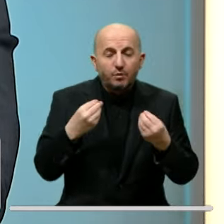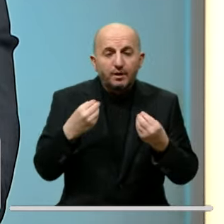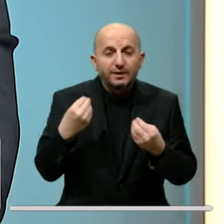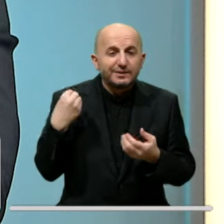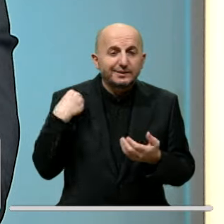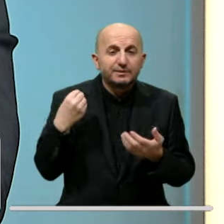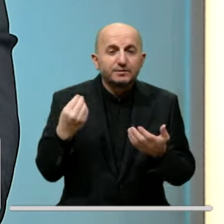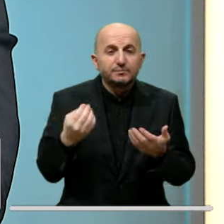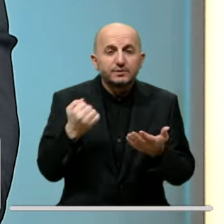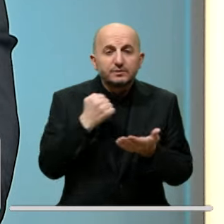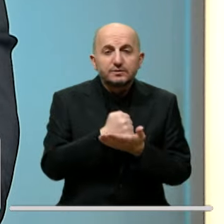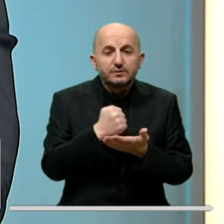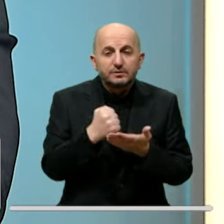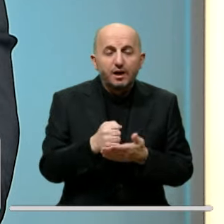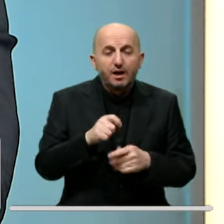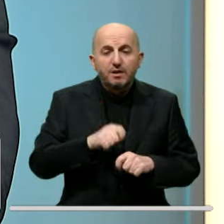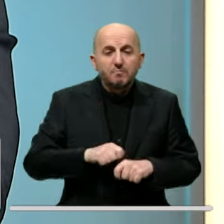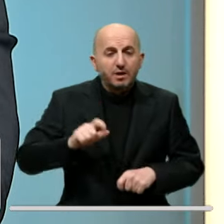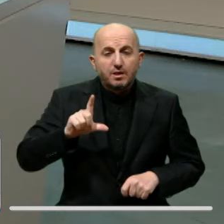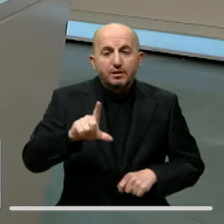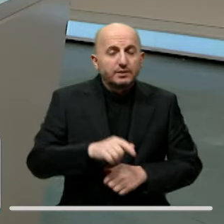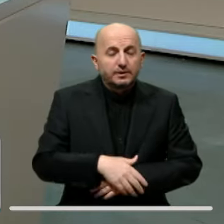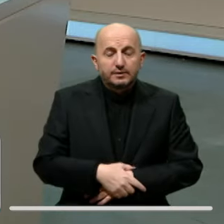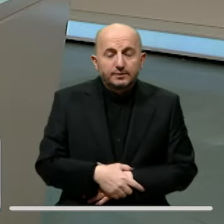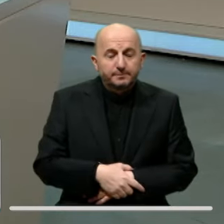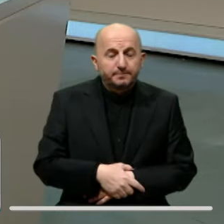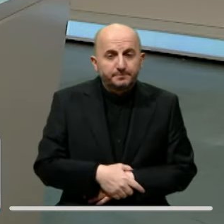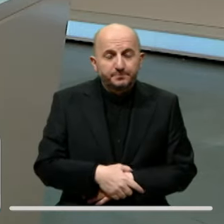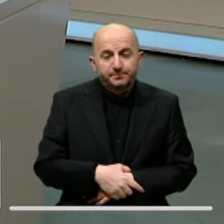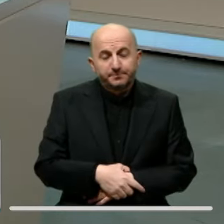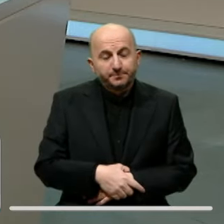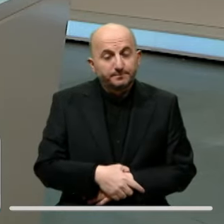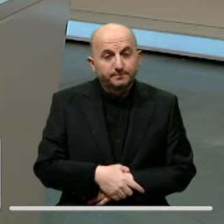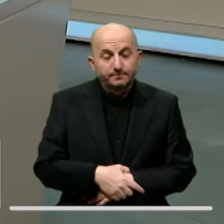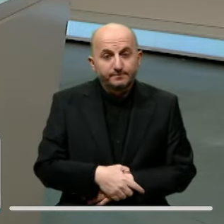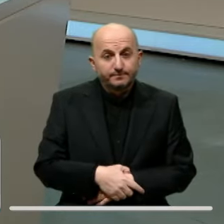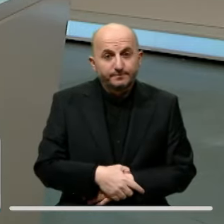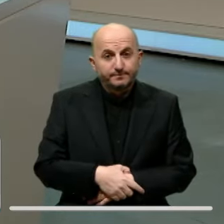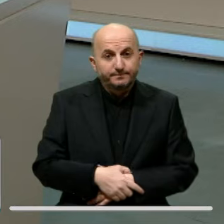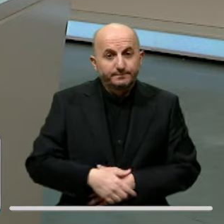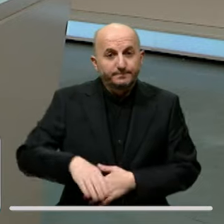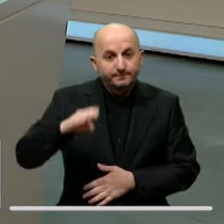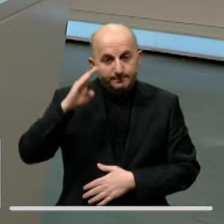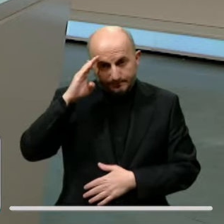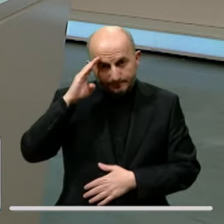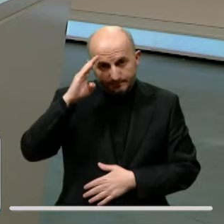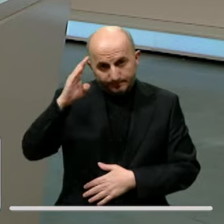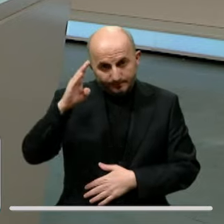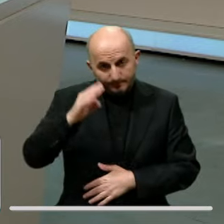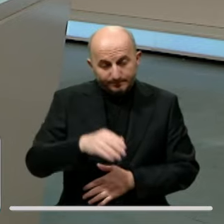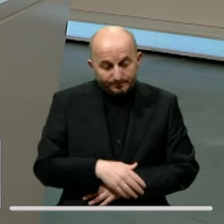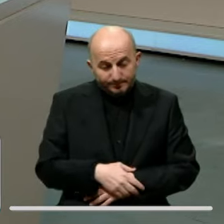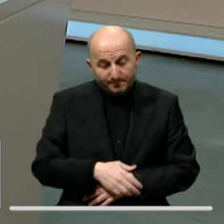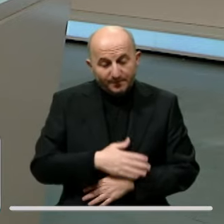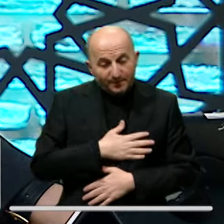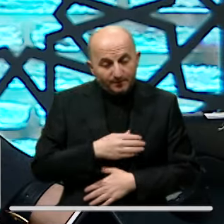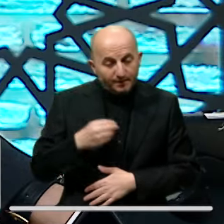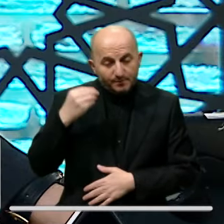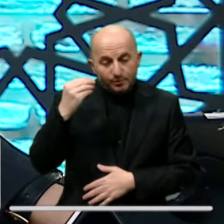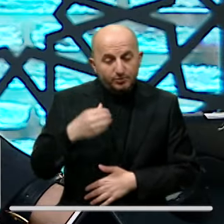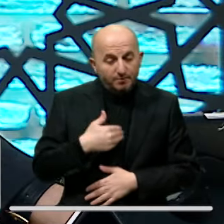nikah yapmaları gerekir. Eyvallah hocam, teşekkür ederiz. Elif Hanım'ın selamları var kıymetli hocam. Elif Hanım diyor ki, muhterem hocam,